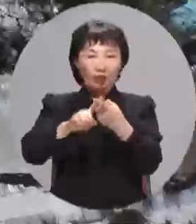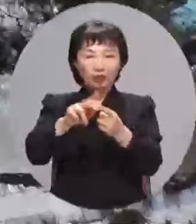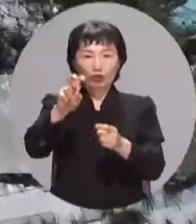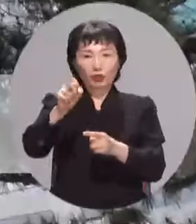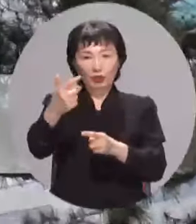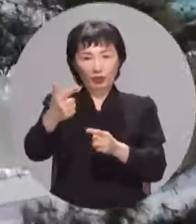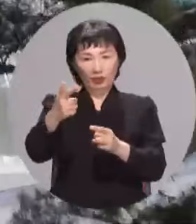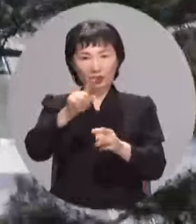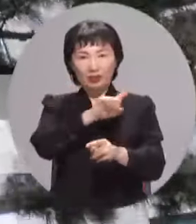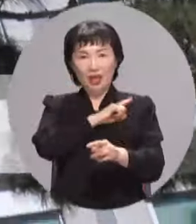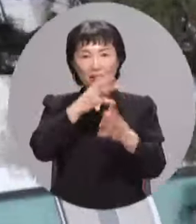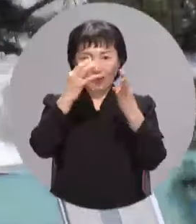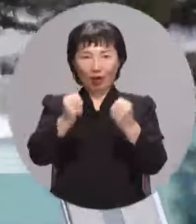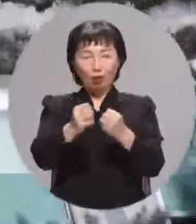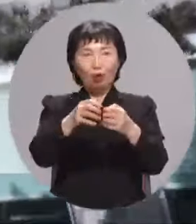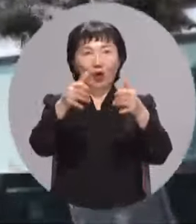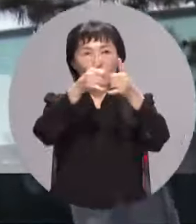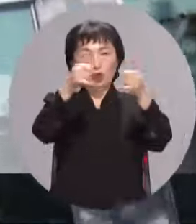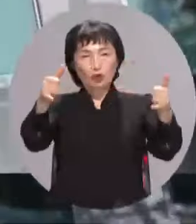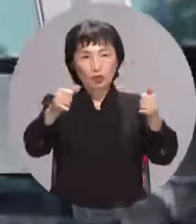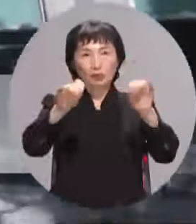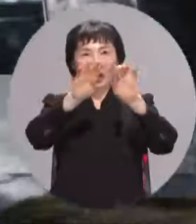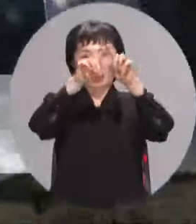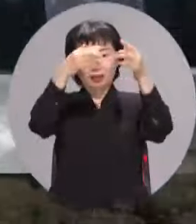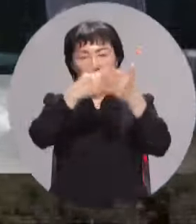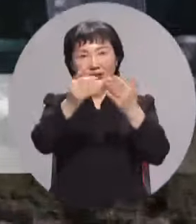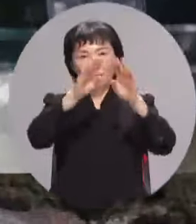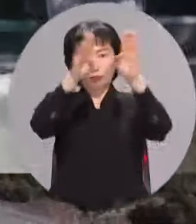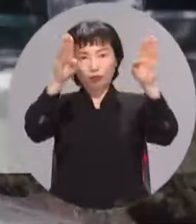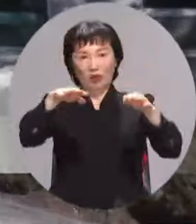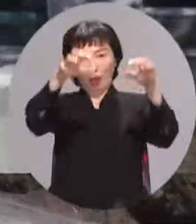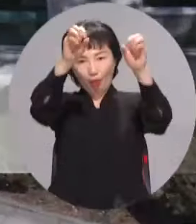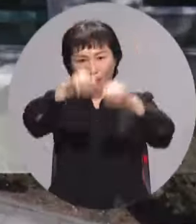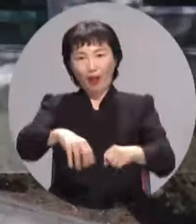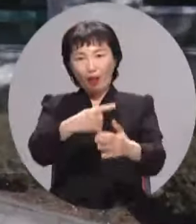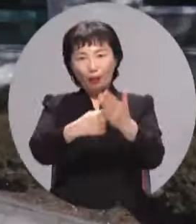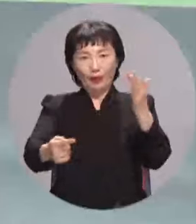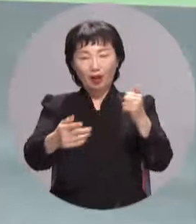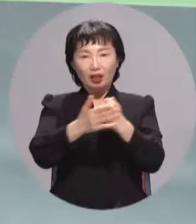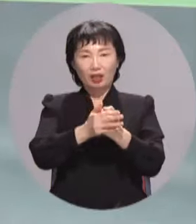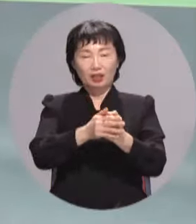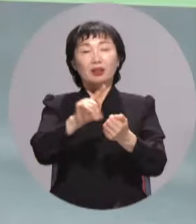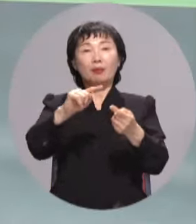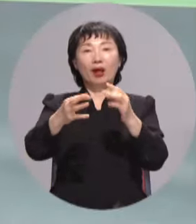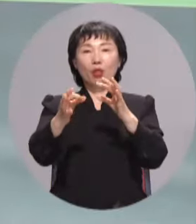많았고 현수막과 벽보 훼손이 10명 금품수수 다섯명 순으로 나타났습니다 y